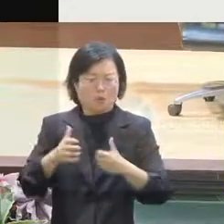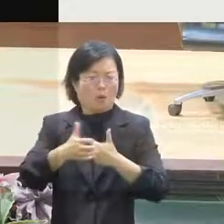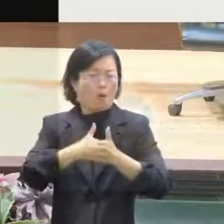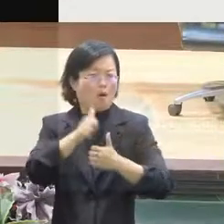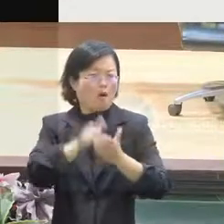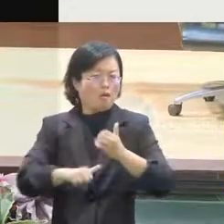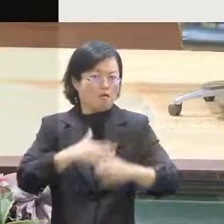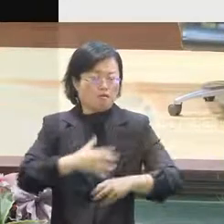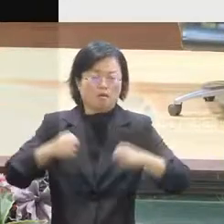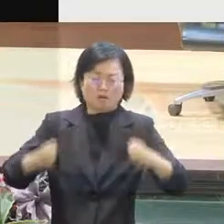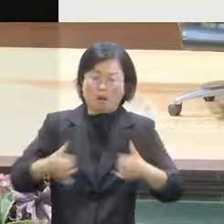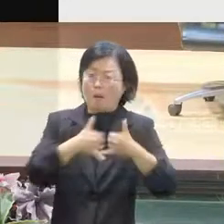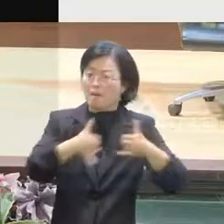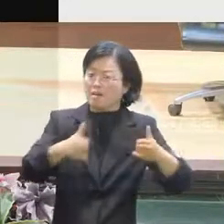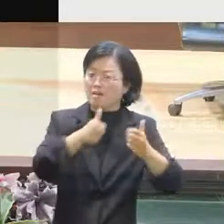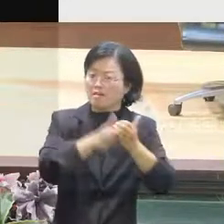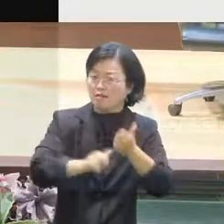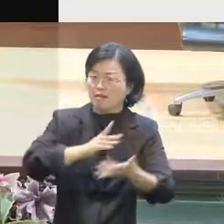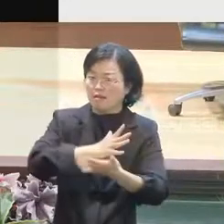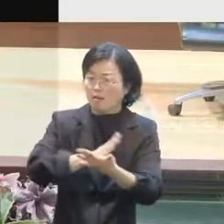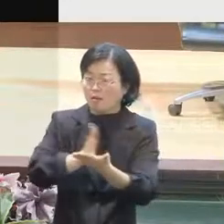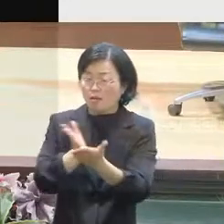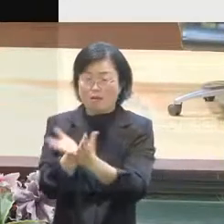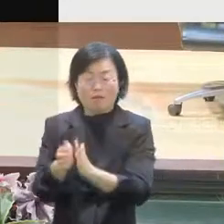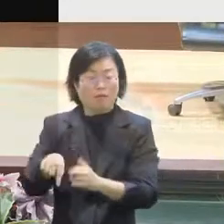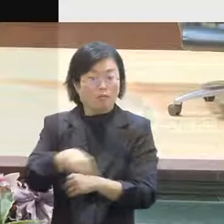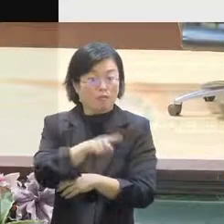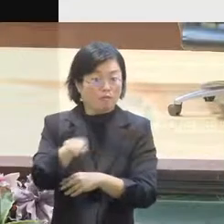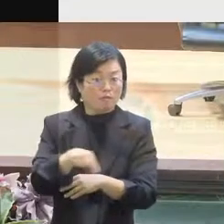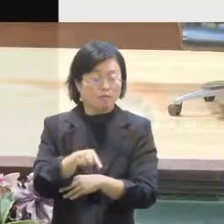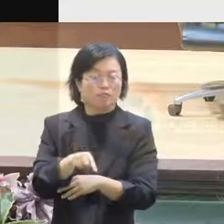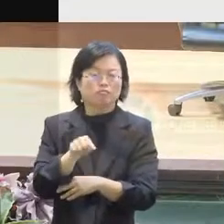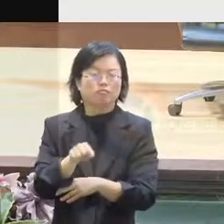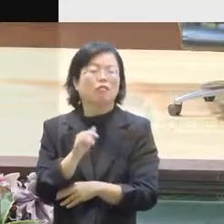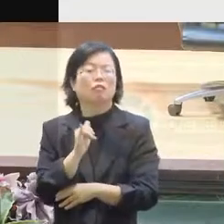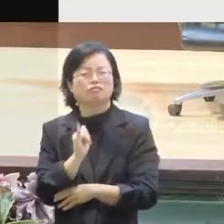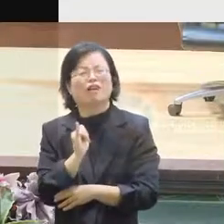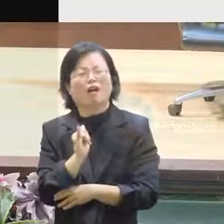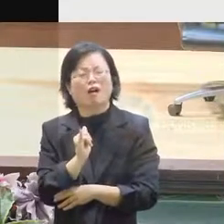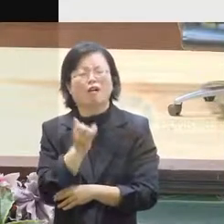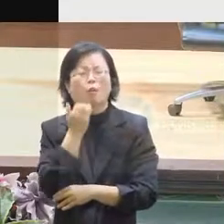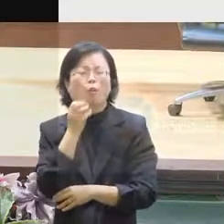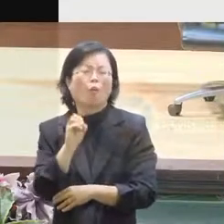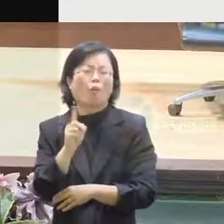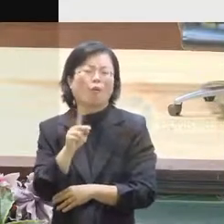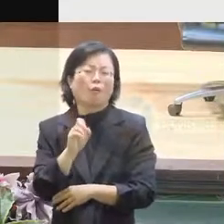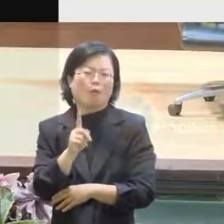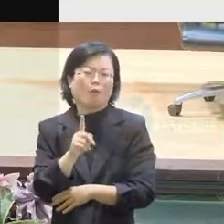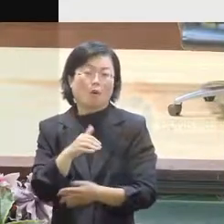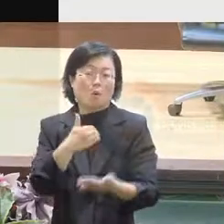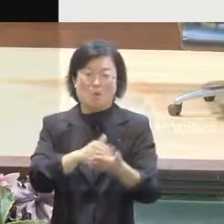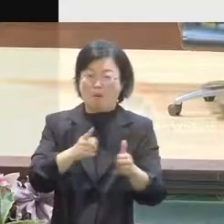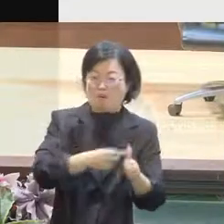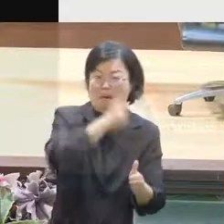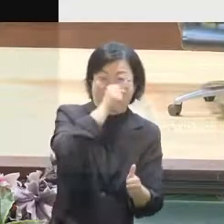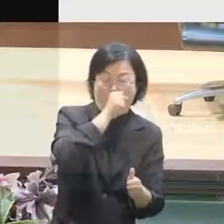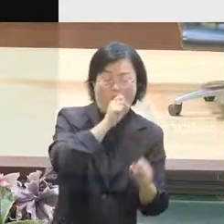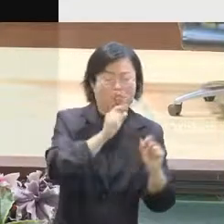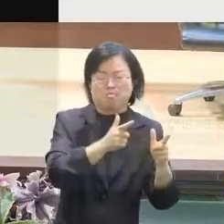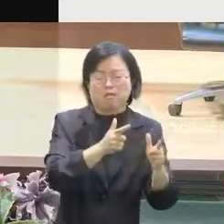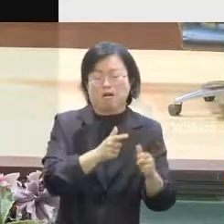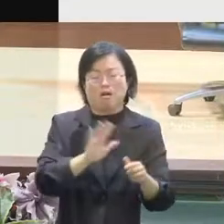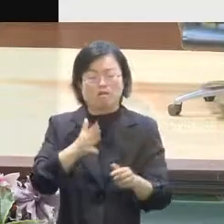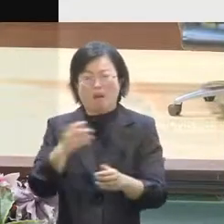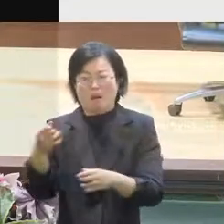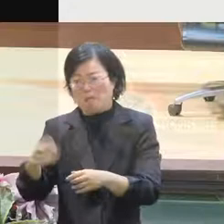民生经济科技的呢，相对来说呢就算还 OK， 不算最好，但也不是特别的差。